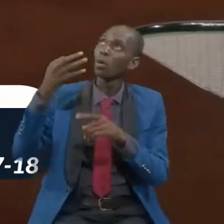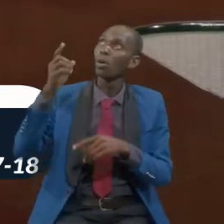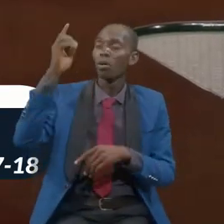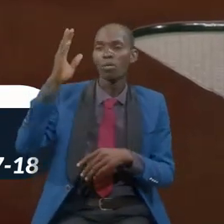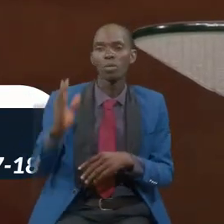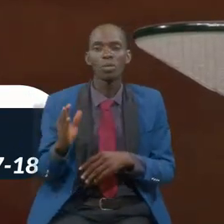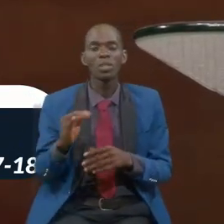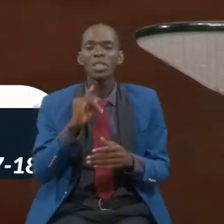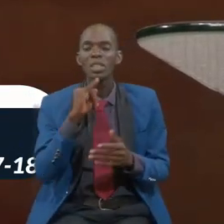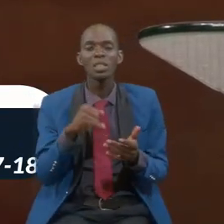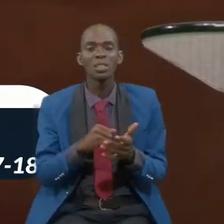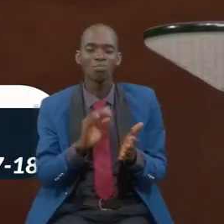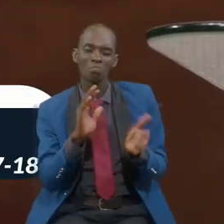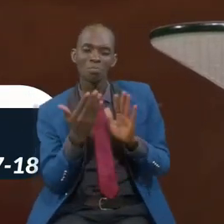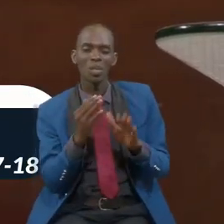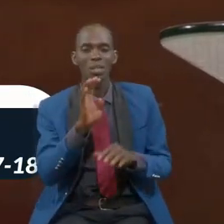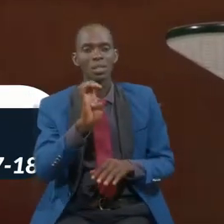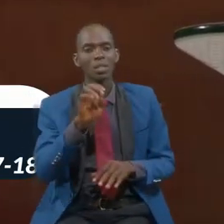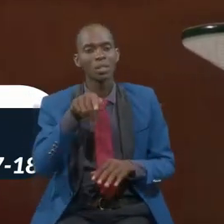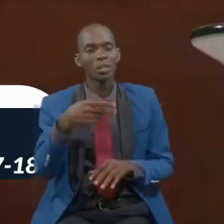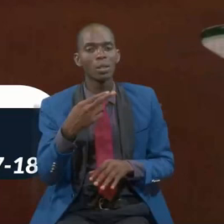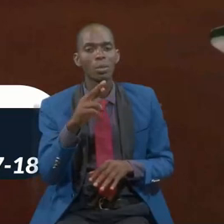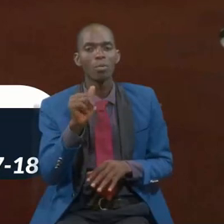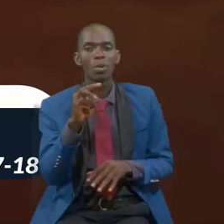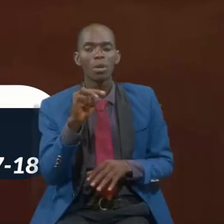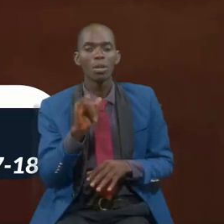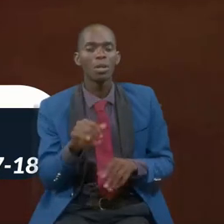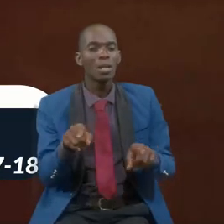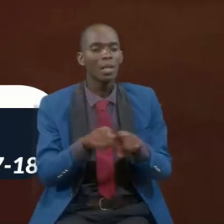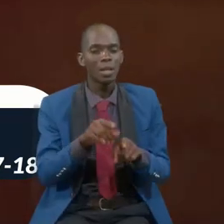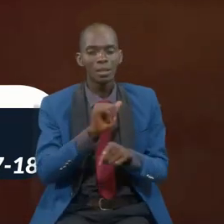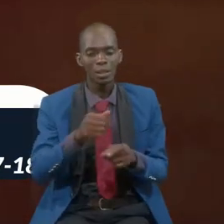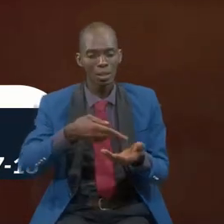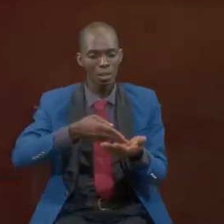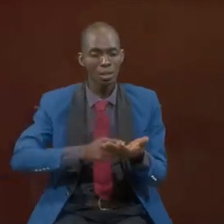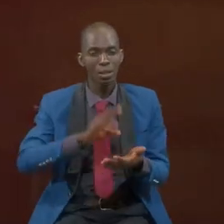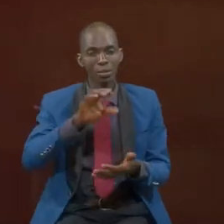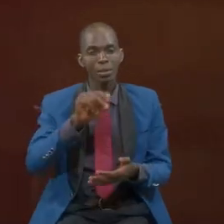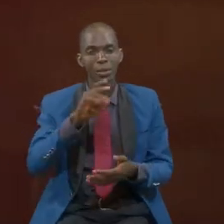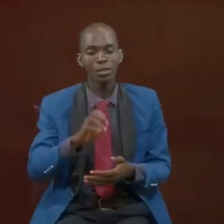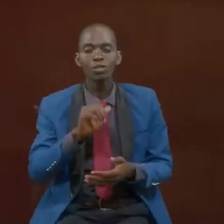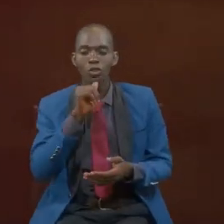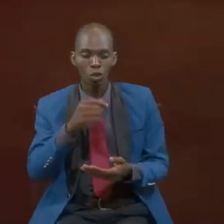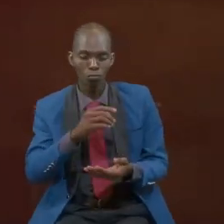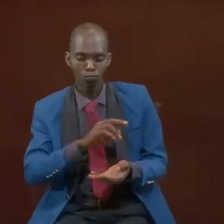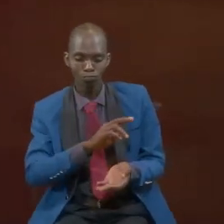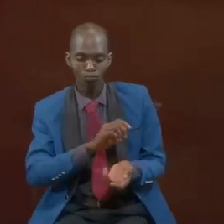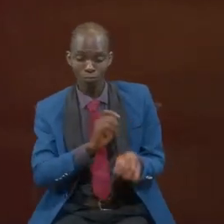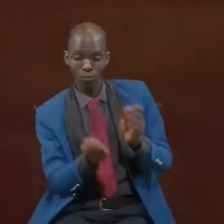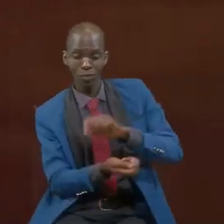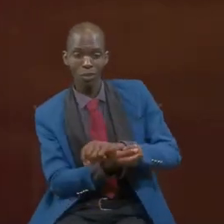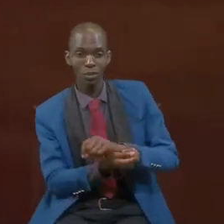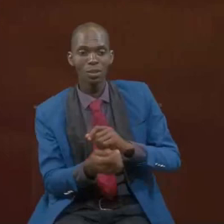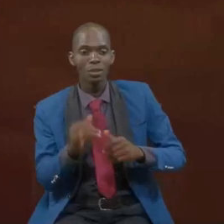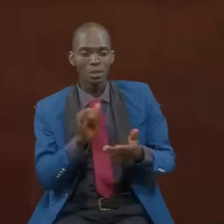Dieu c'est comme éphraim est un un gâteau non tourné c'est brûlé c'est c'est brûlé